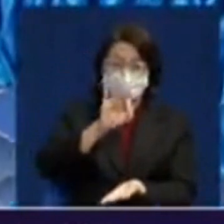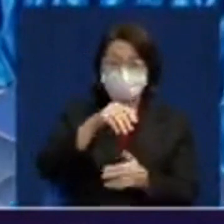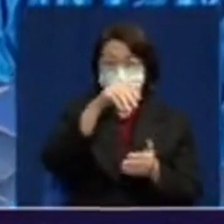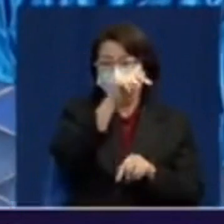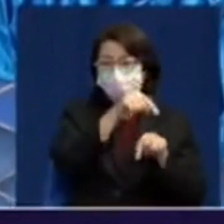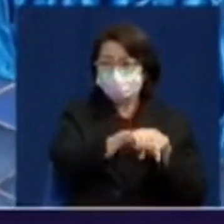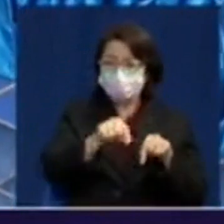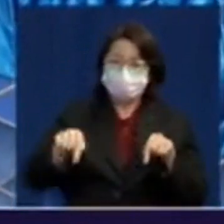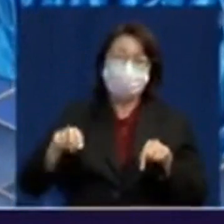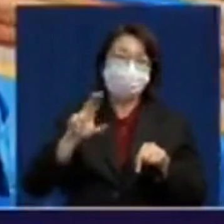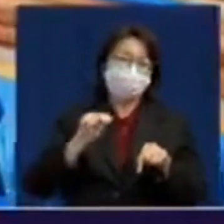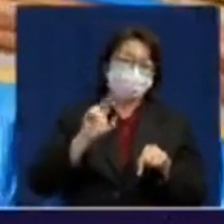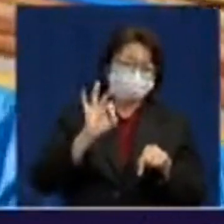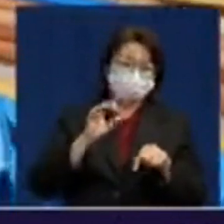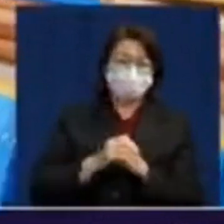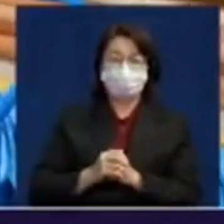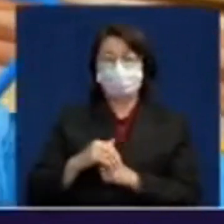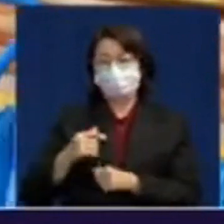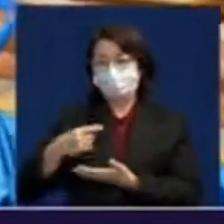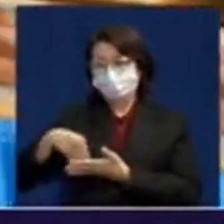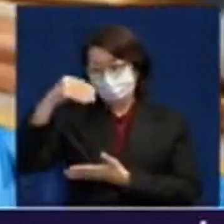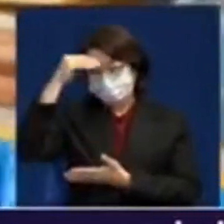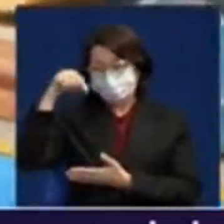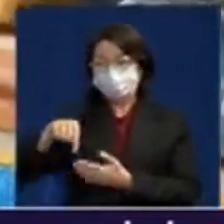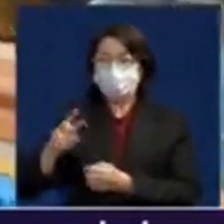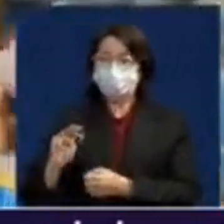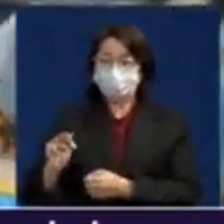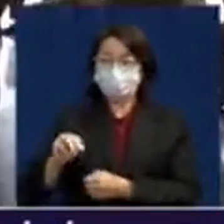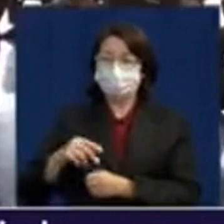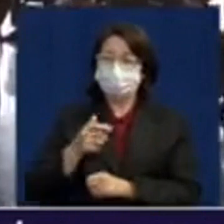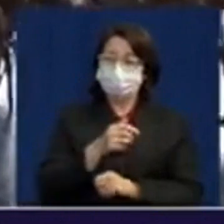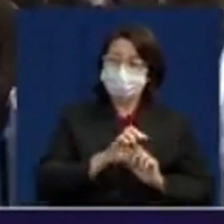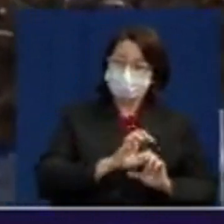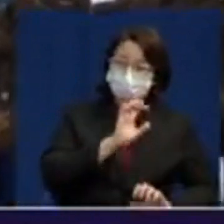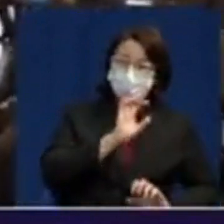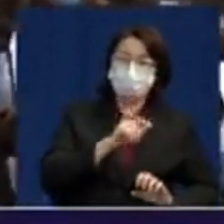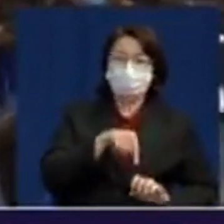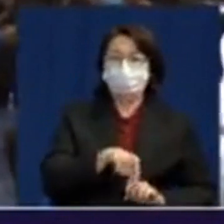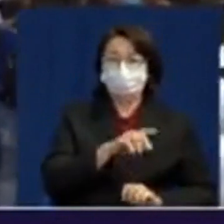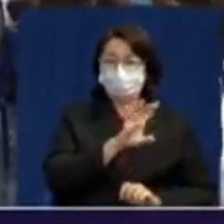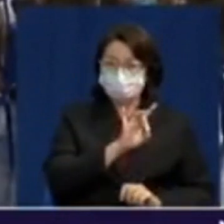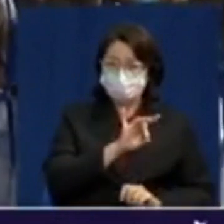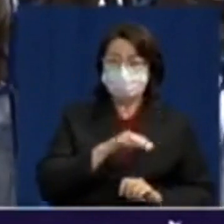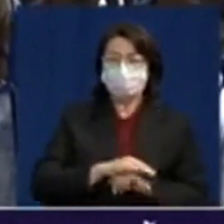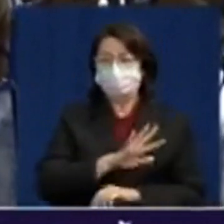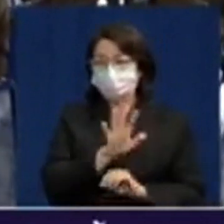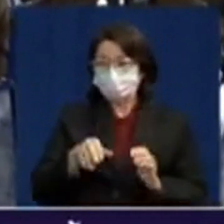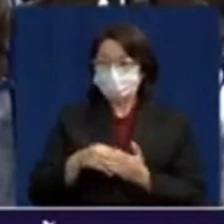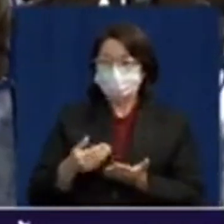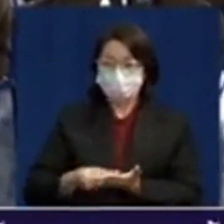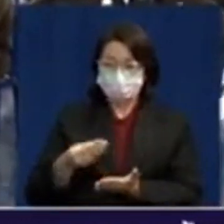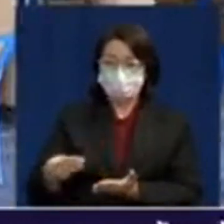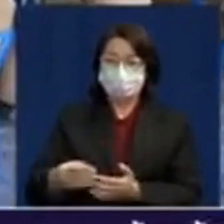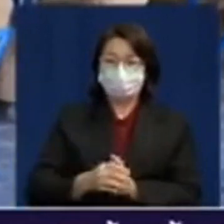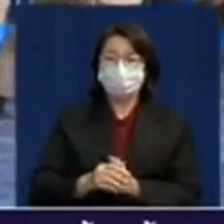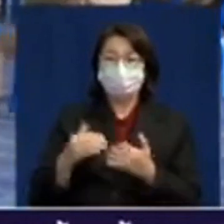กศน.จำนวน89แห่งสำนักงานส่งเสริมการปกครองท้องถิ่นจังหวัดตากอีก8แห่งและเอกชนอีก1แห่งค่ะ ซึ่งส